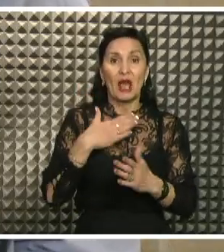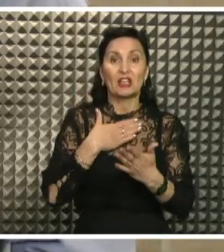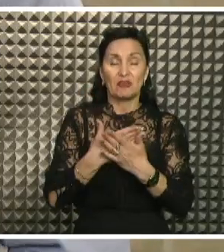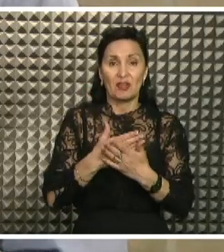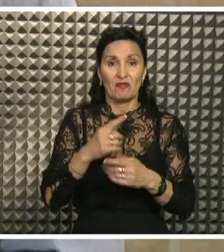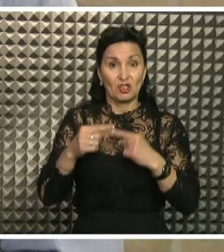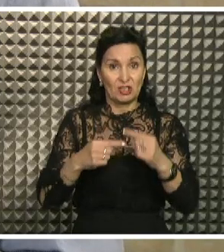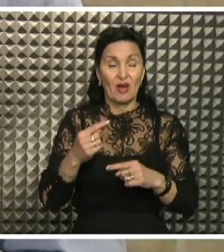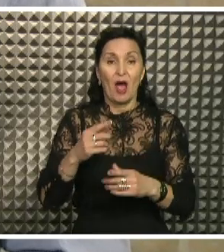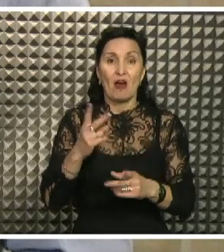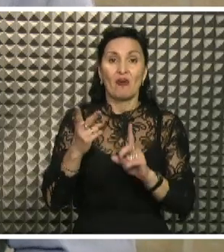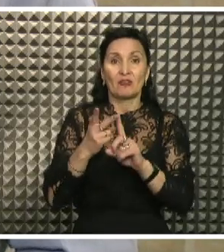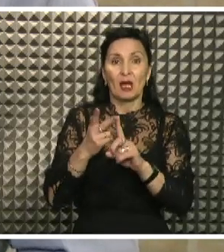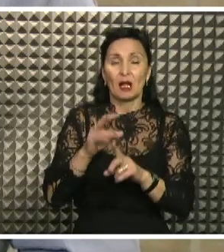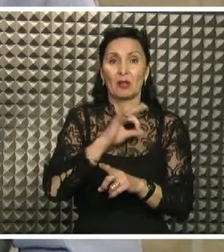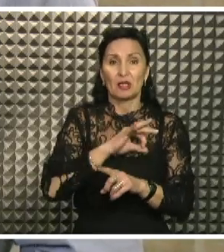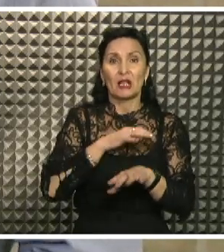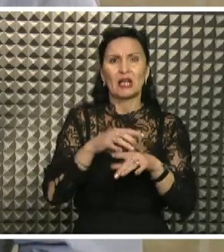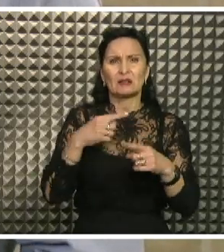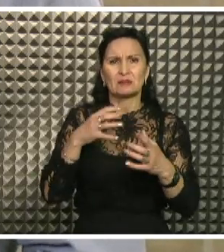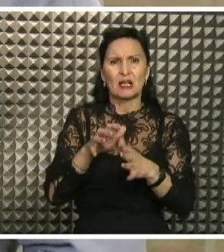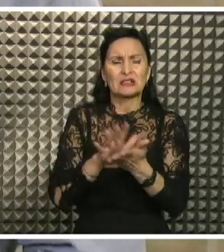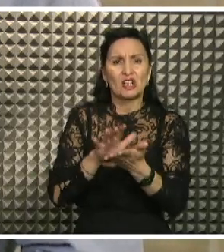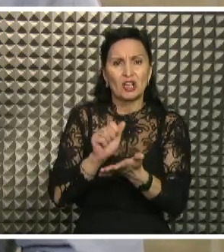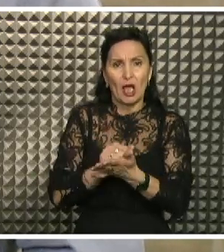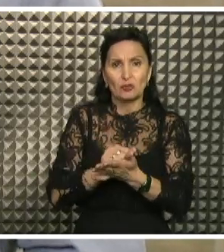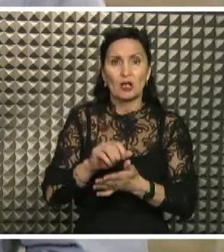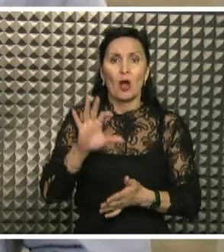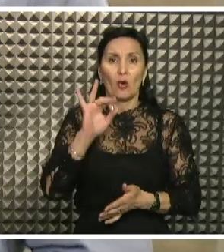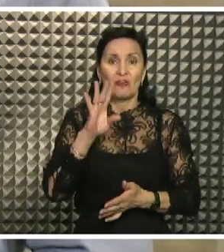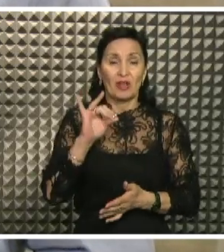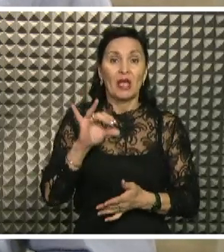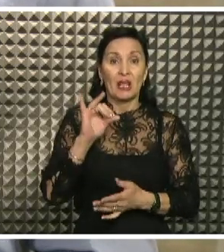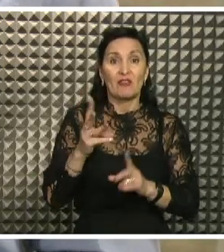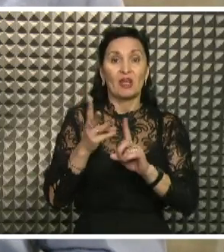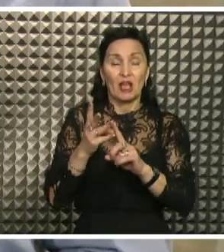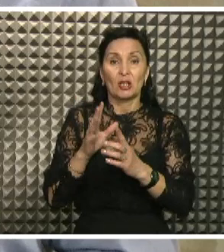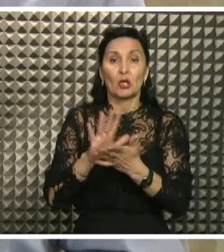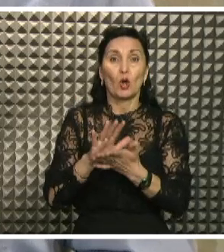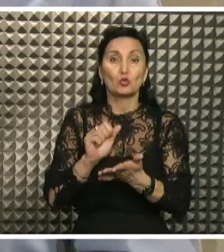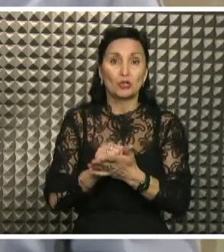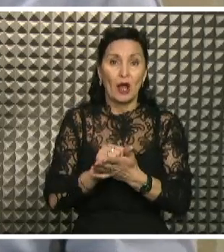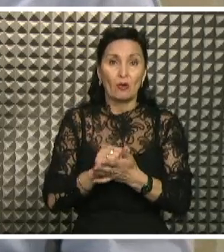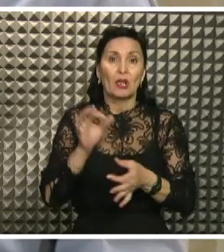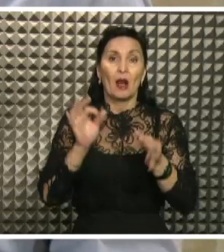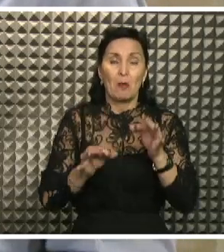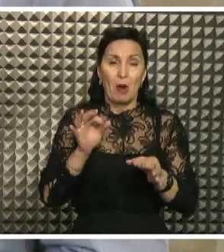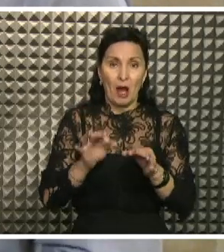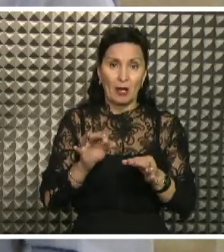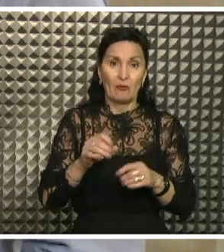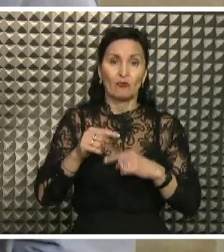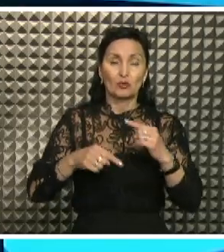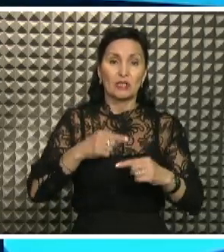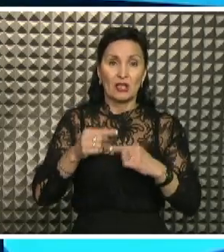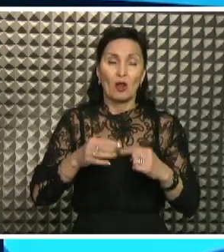вещества. Во-вторых, они обладают раздражающим действием на респираторный эпителий. А в-третьих, они нарушают нормальное функционирование